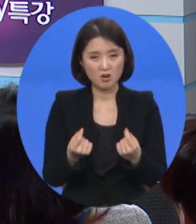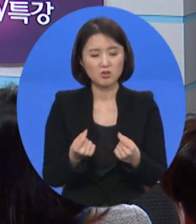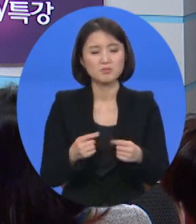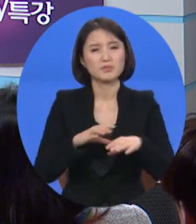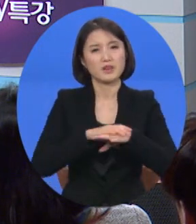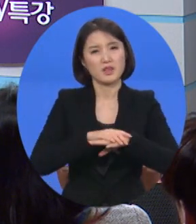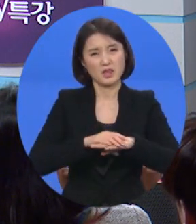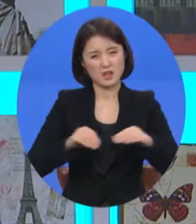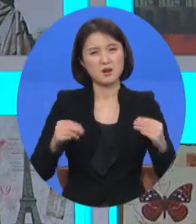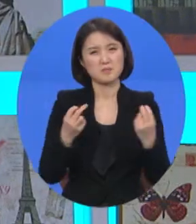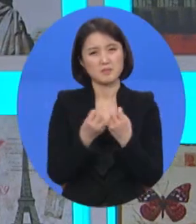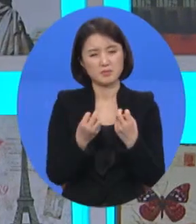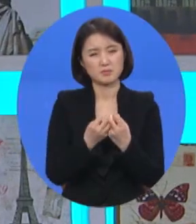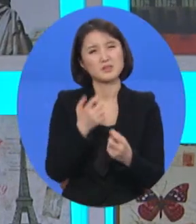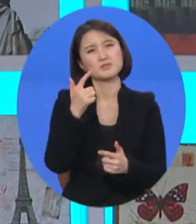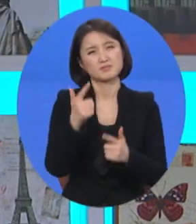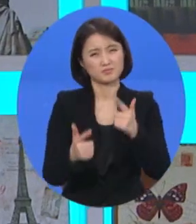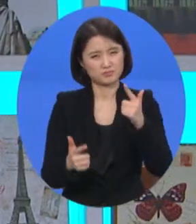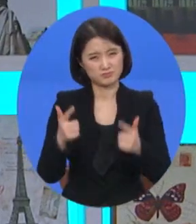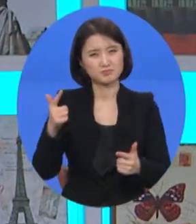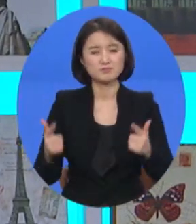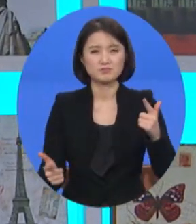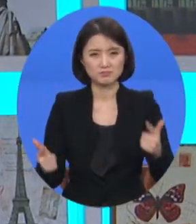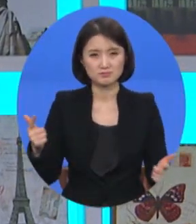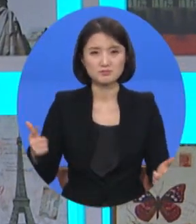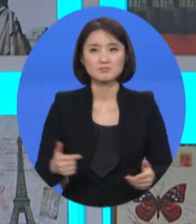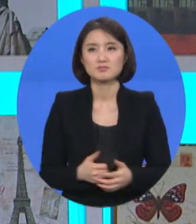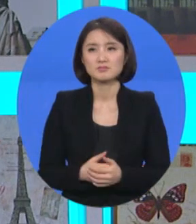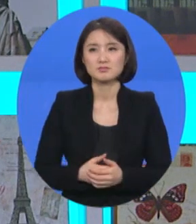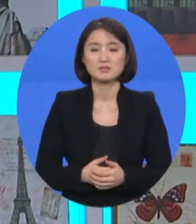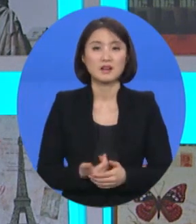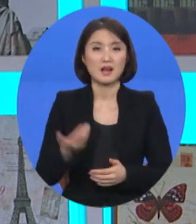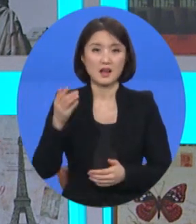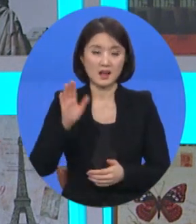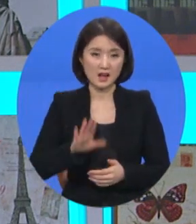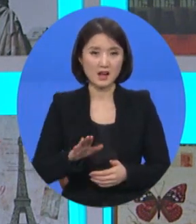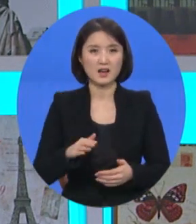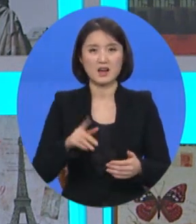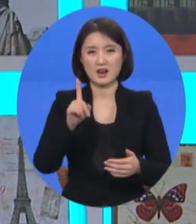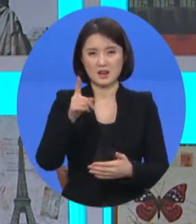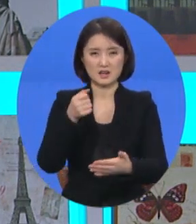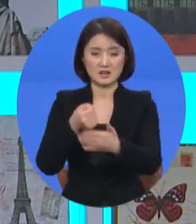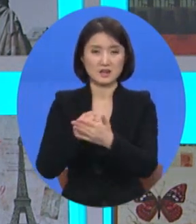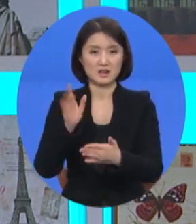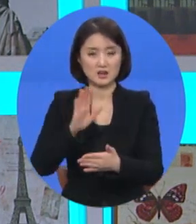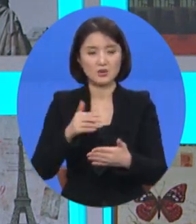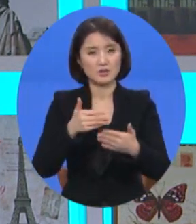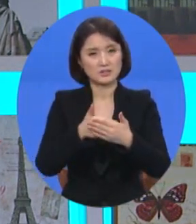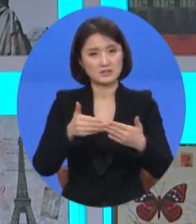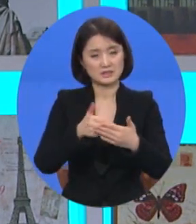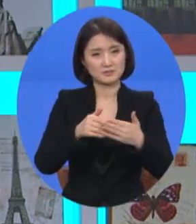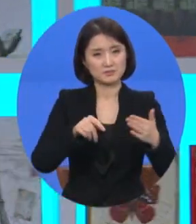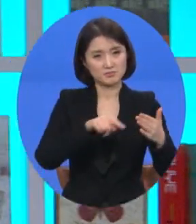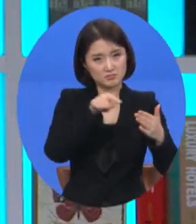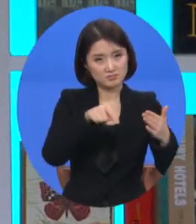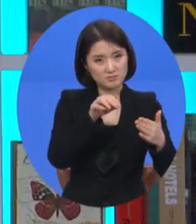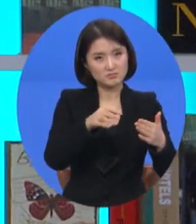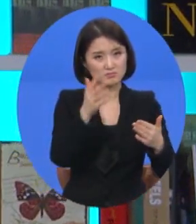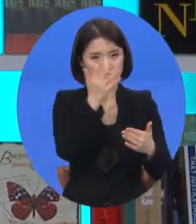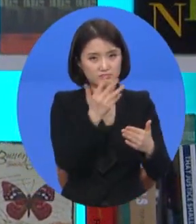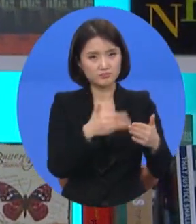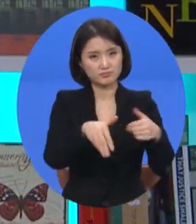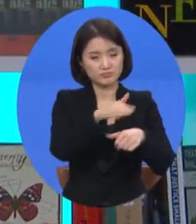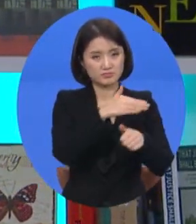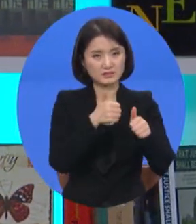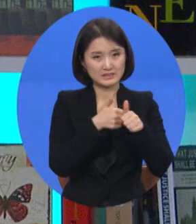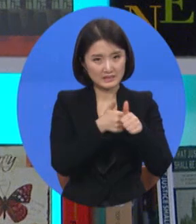있을 수 있는데 그 정화 그 그림 속에서 어떤 해석이 가장 합당한 가라는 것을 우리가 잘 찾아내는 것이